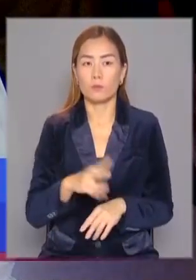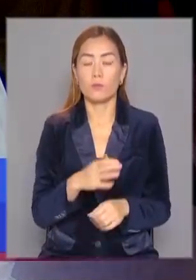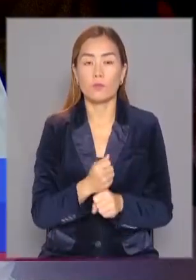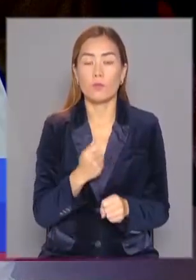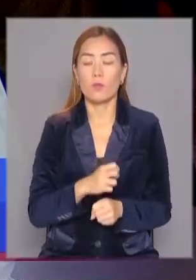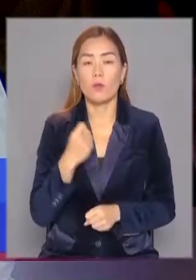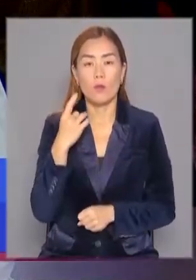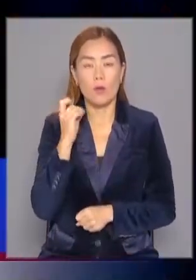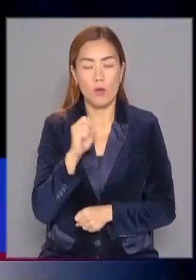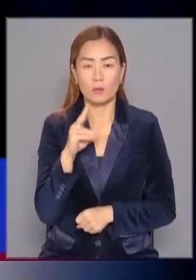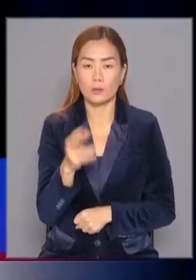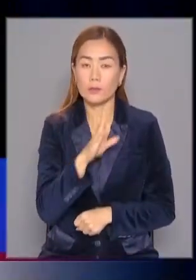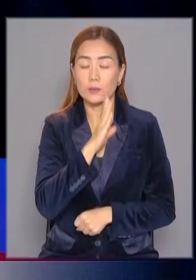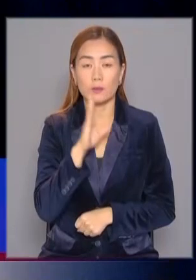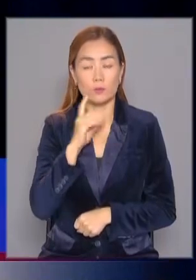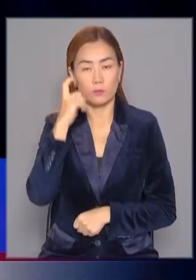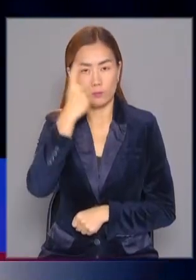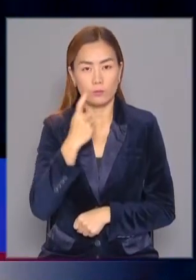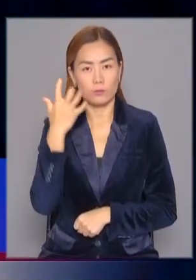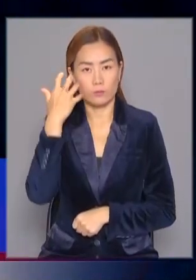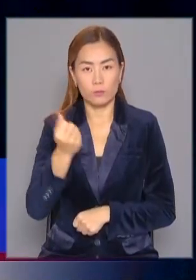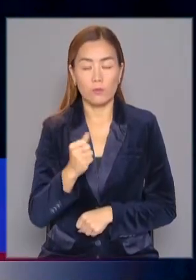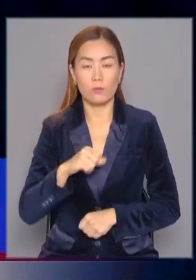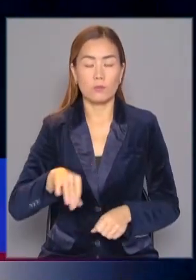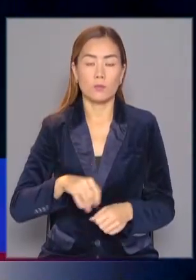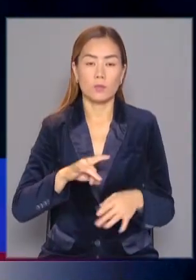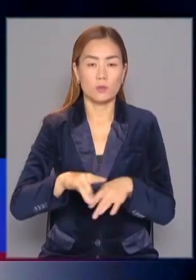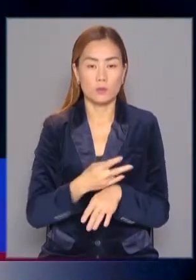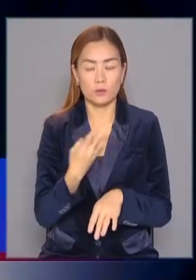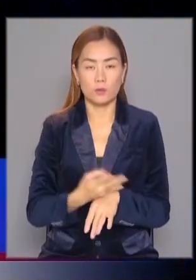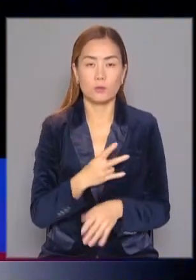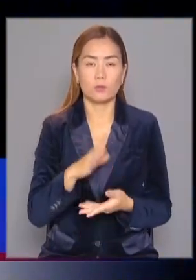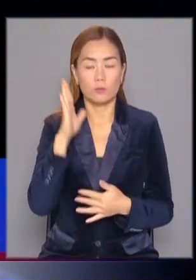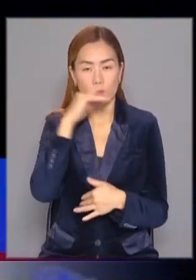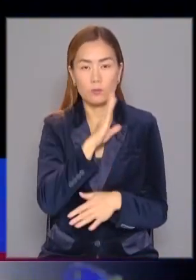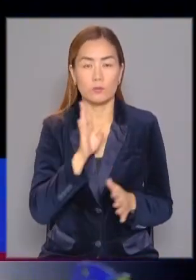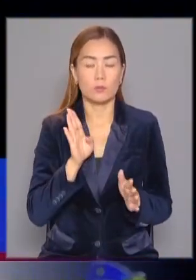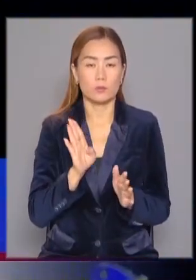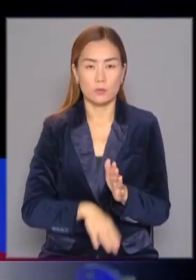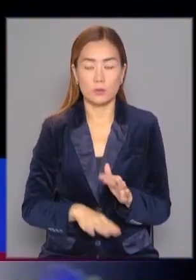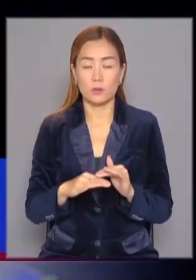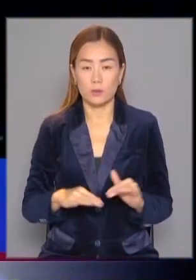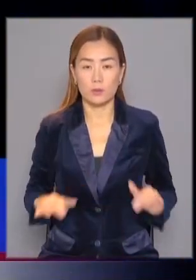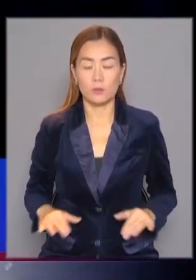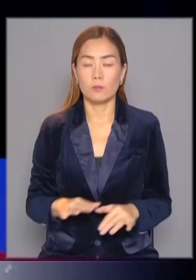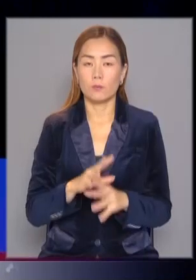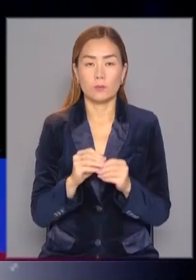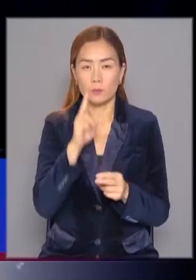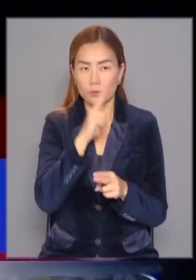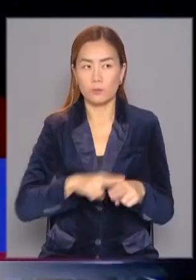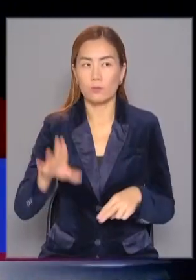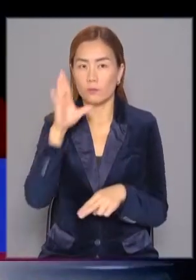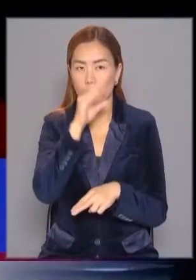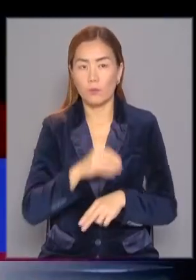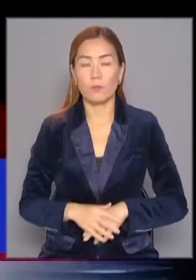бірі алкоголге тәуелді. Ол тағдырдың тауқыметімен сатқындыққа тап болып баласынан айырылады. Алайда кейіпкер жақсы адамдарға жарқын болашағына